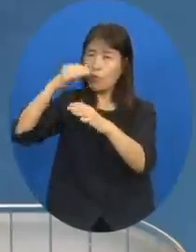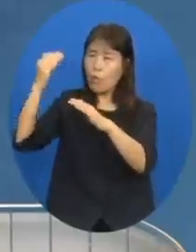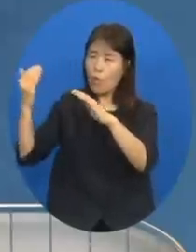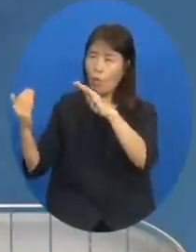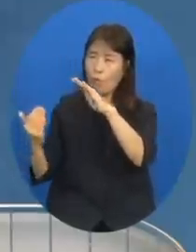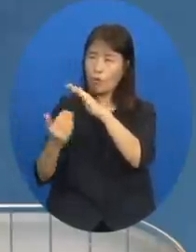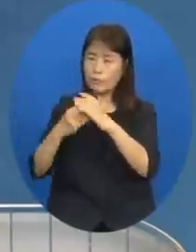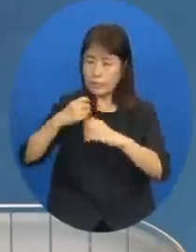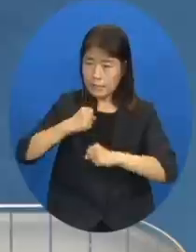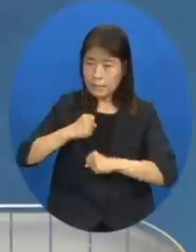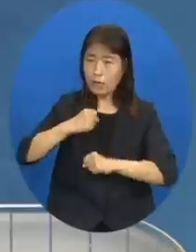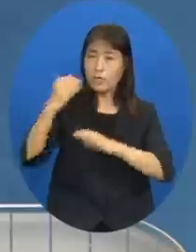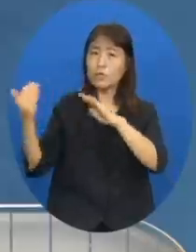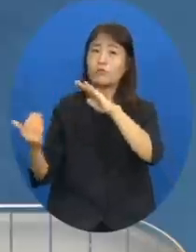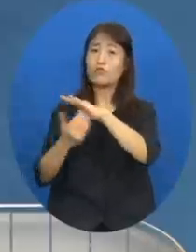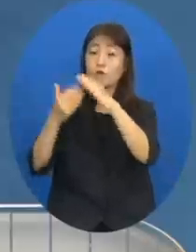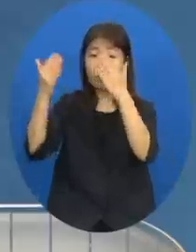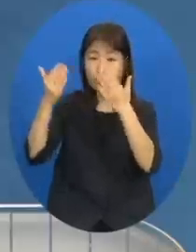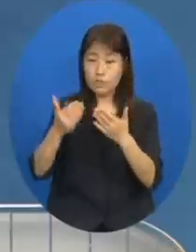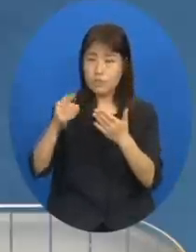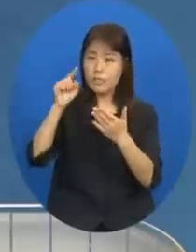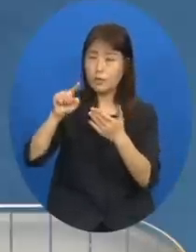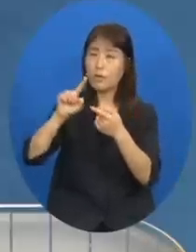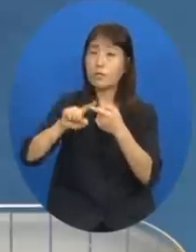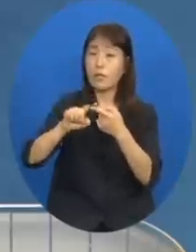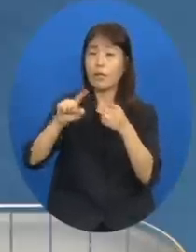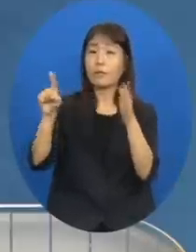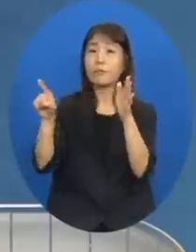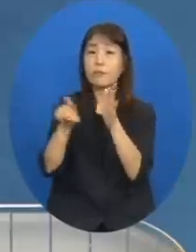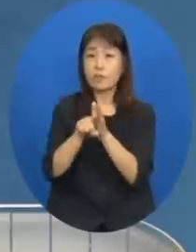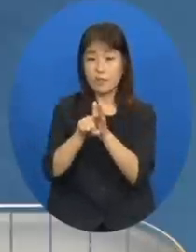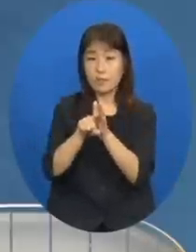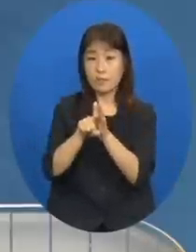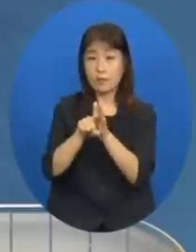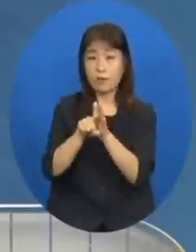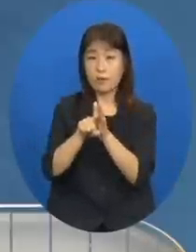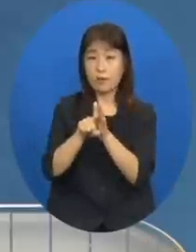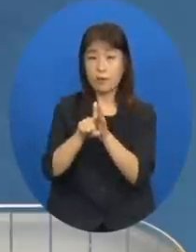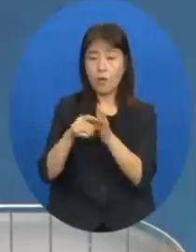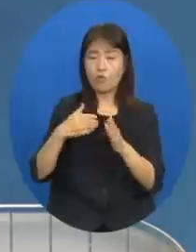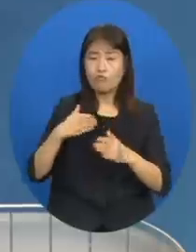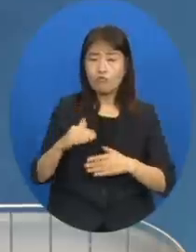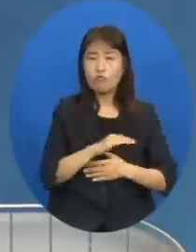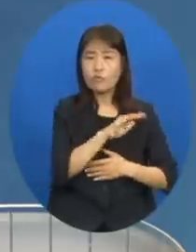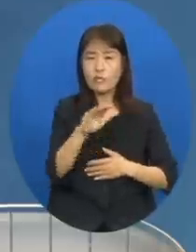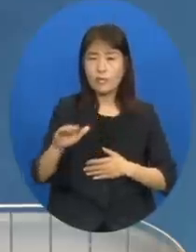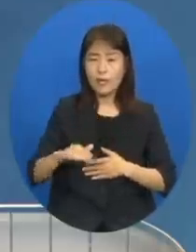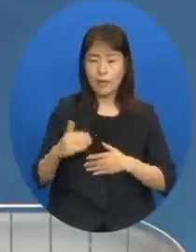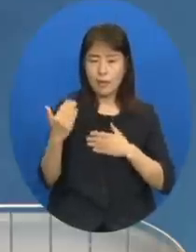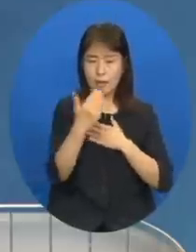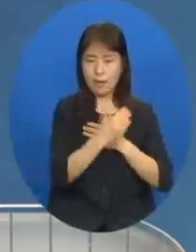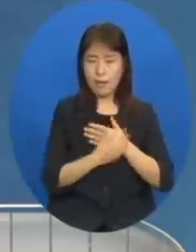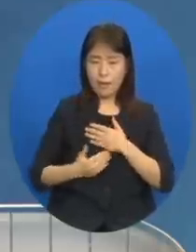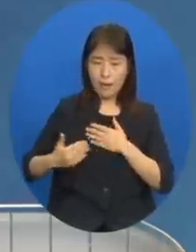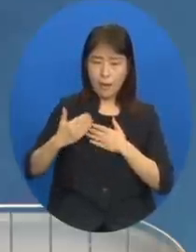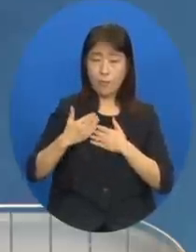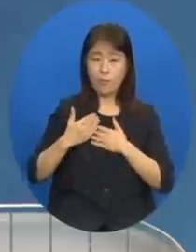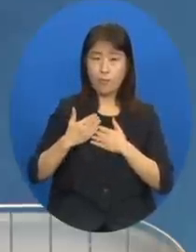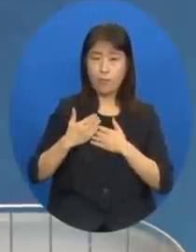하나님이라는 것을 분명히 믿는 것이 우리의 가보시고 방패라는 거예요